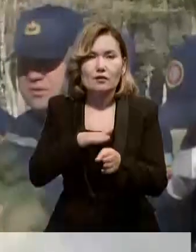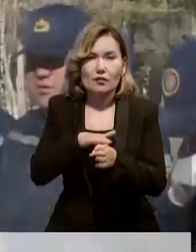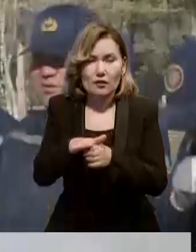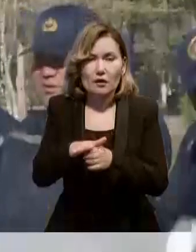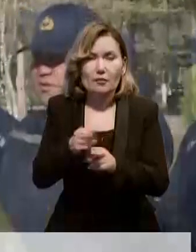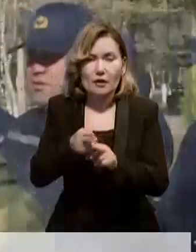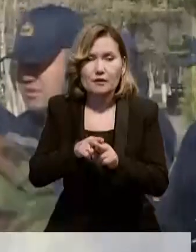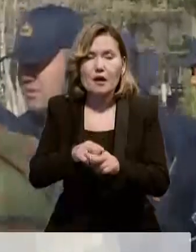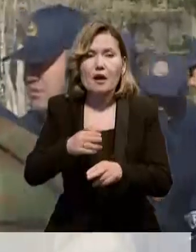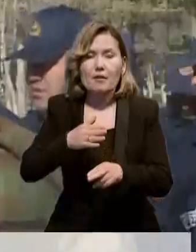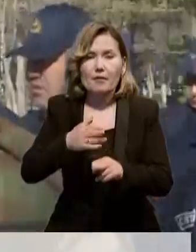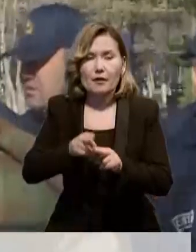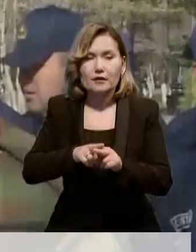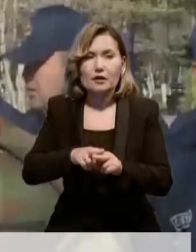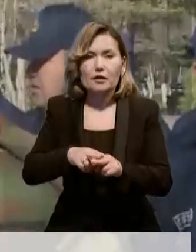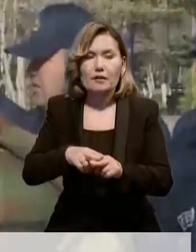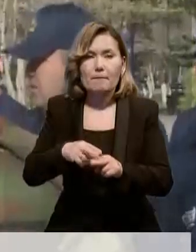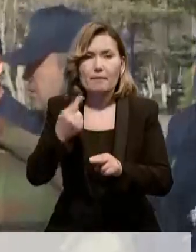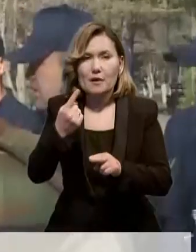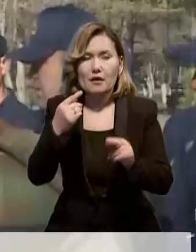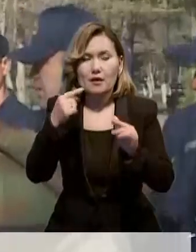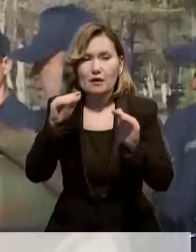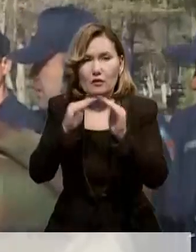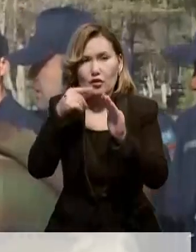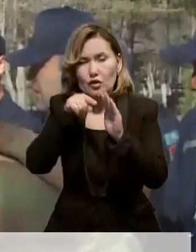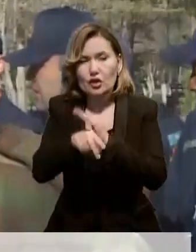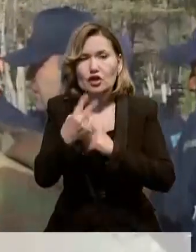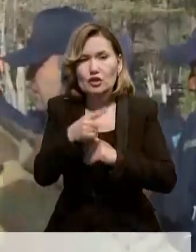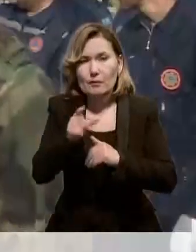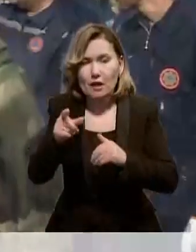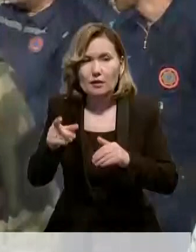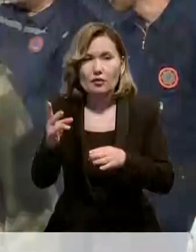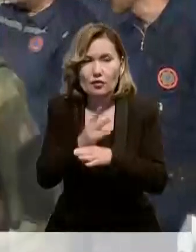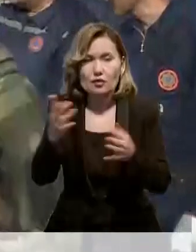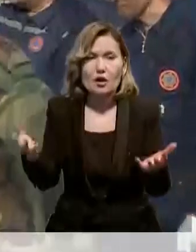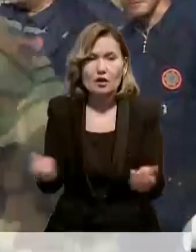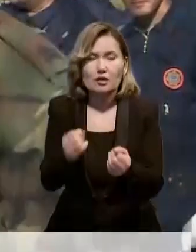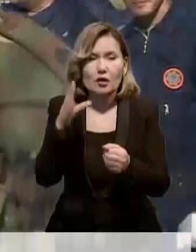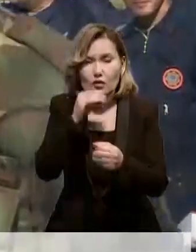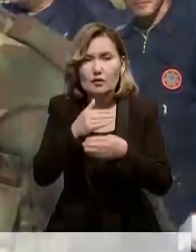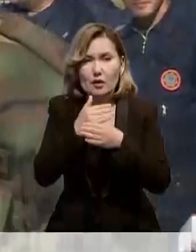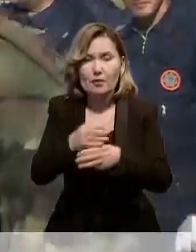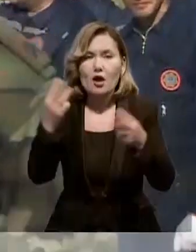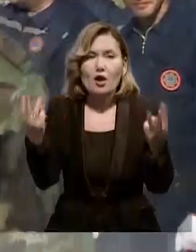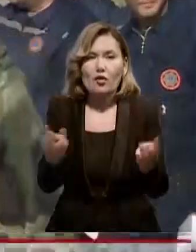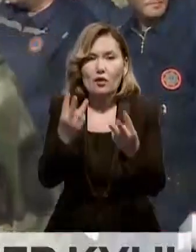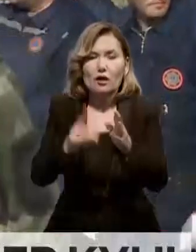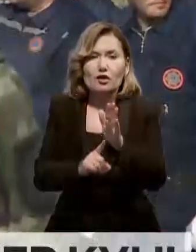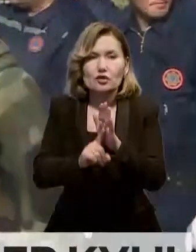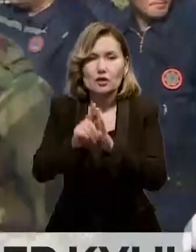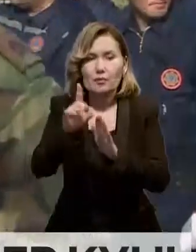бір подъезда 20 адам түнде құтқарғанбыз. Біз барған кезде горение подъезд,